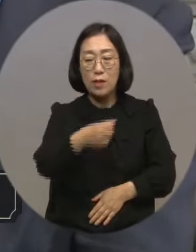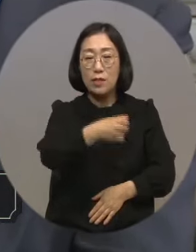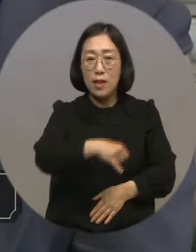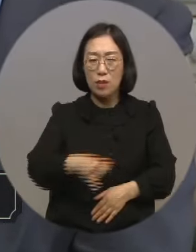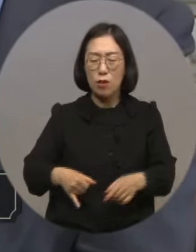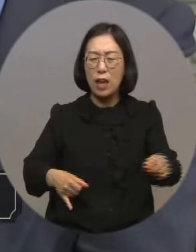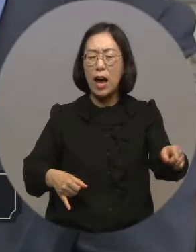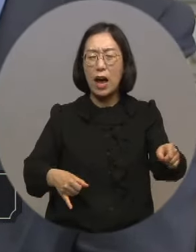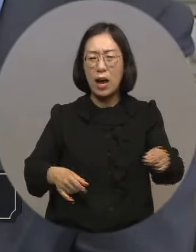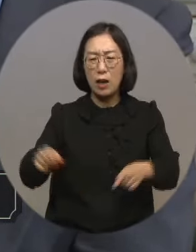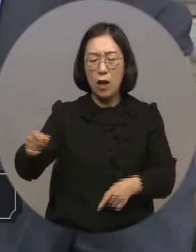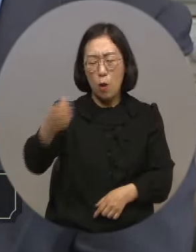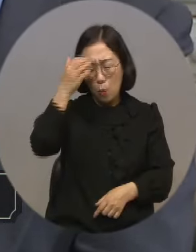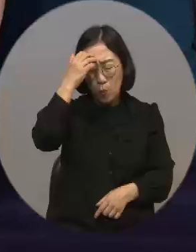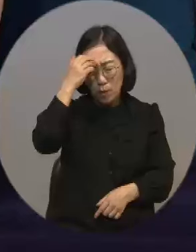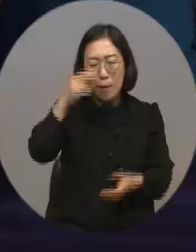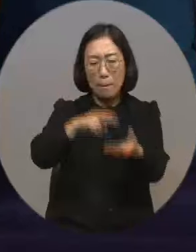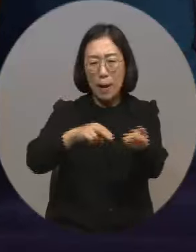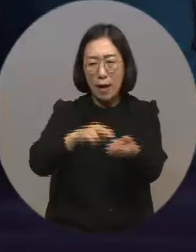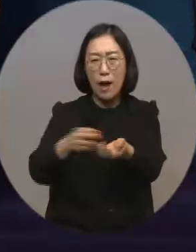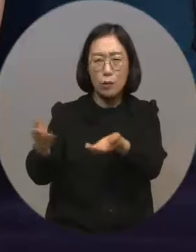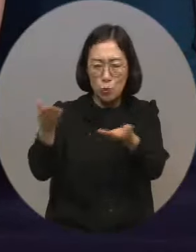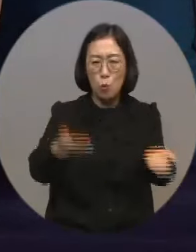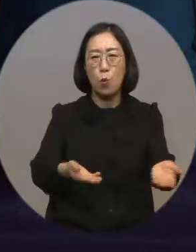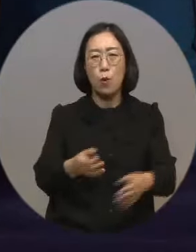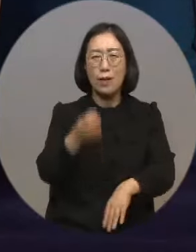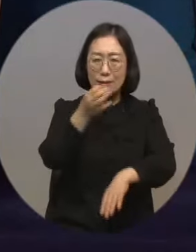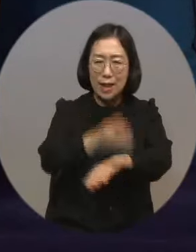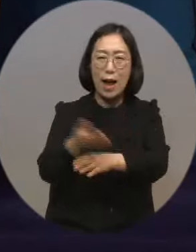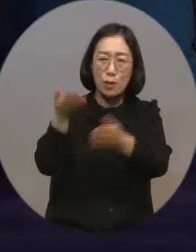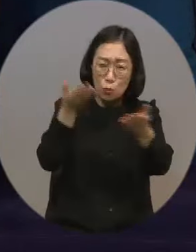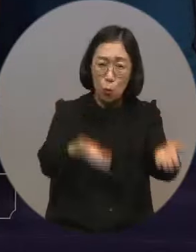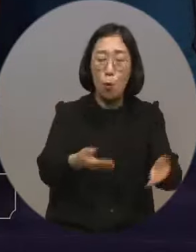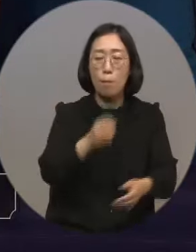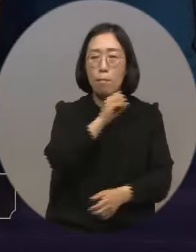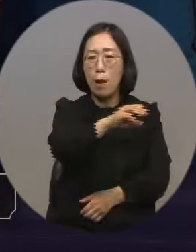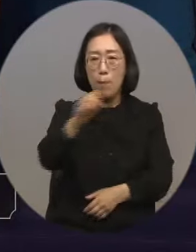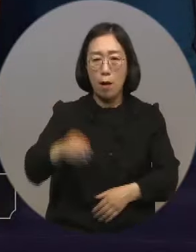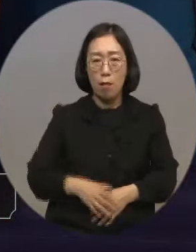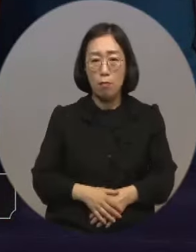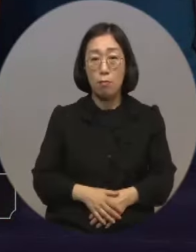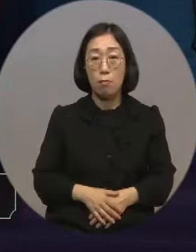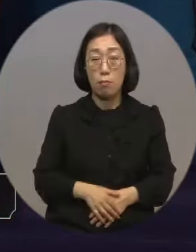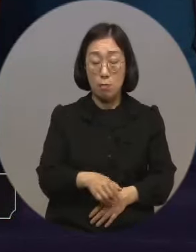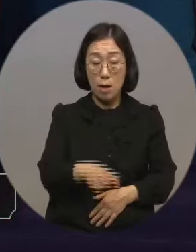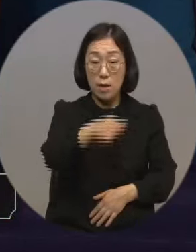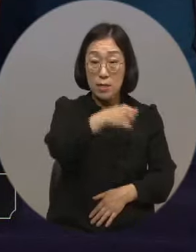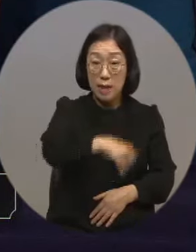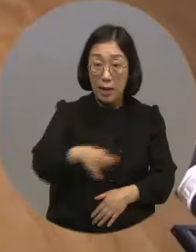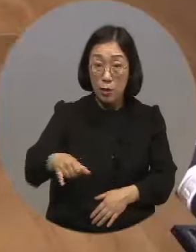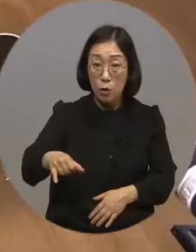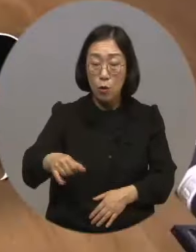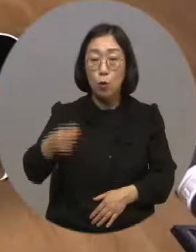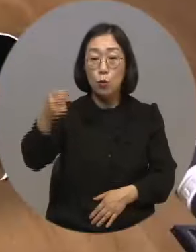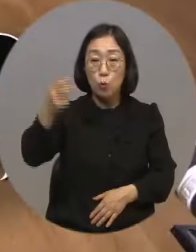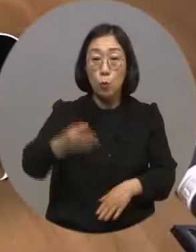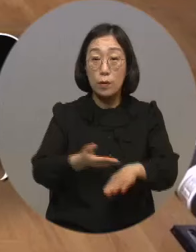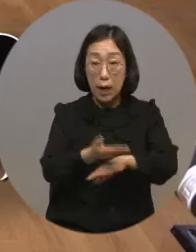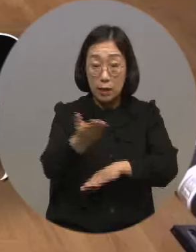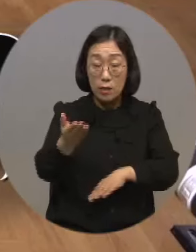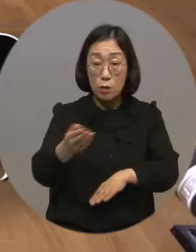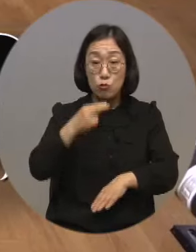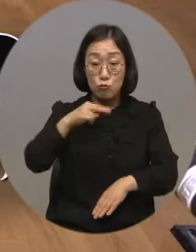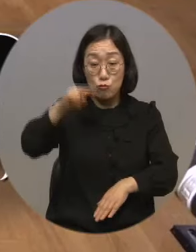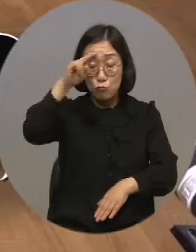저렇게 고생하더라. 좀 팔아줘라. 한 10병 사줘? 근데 그 10병만 사주는 게 아니라 그 자녀분들은 또 네. 거기 그런 술이